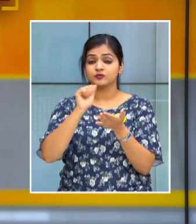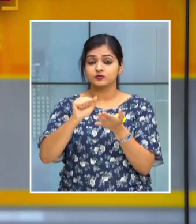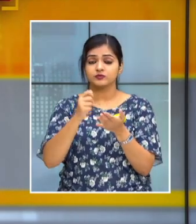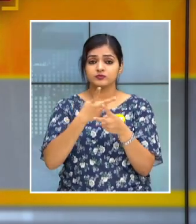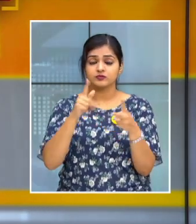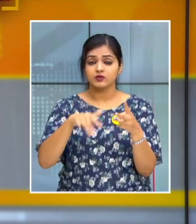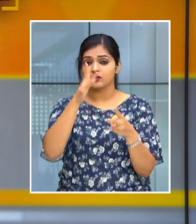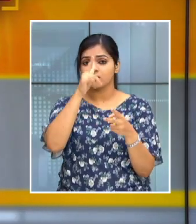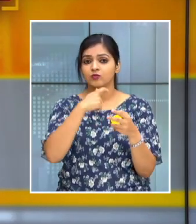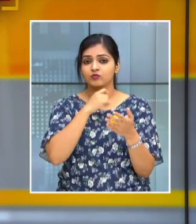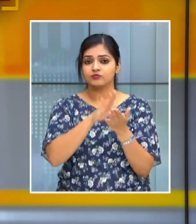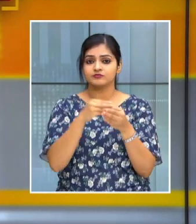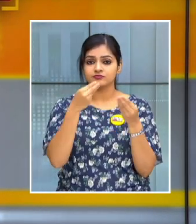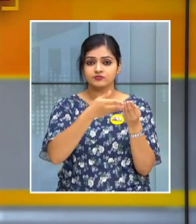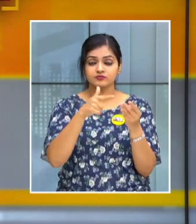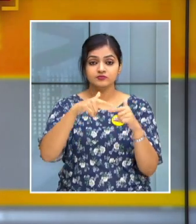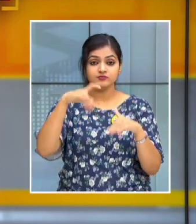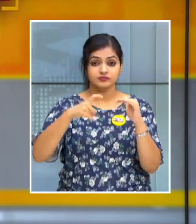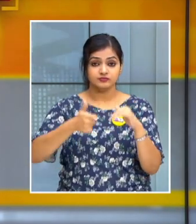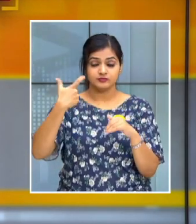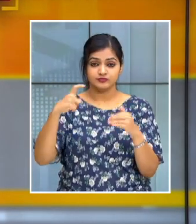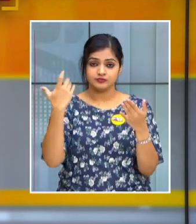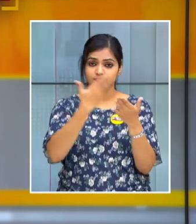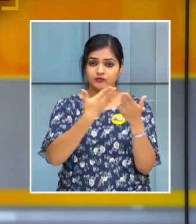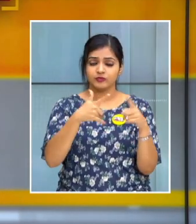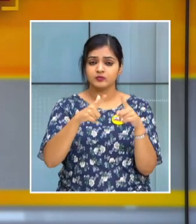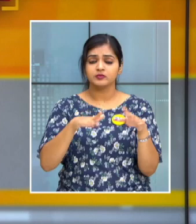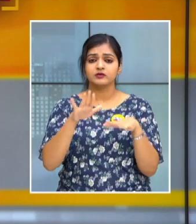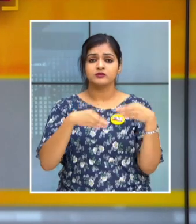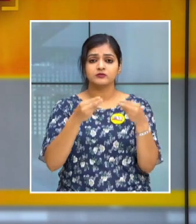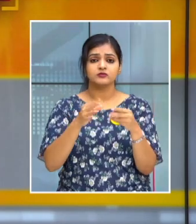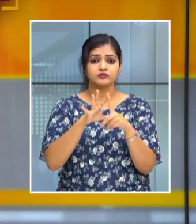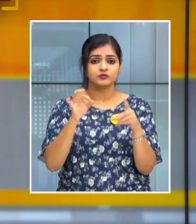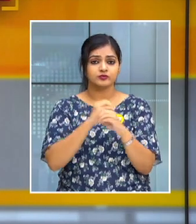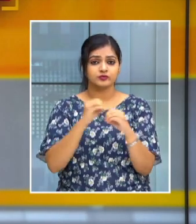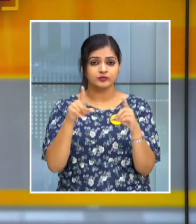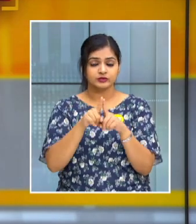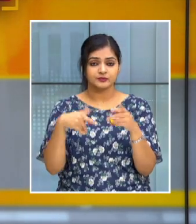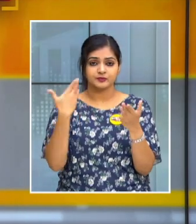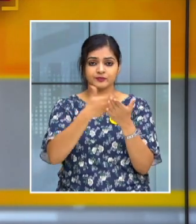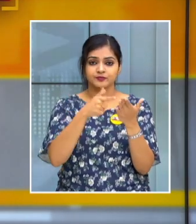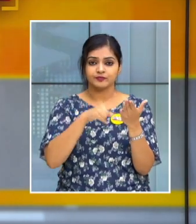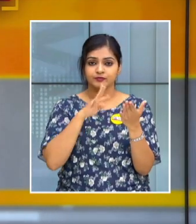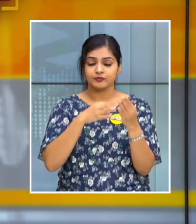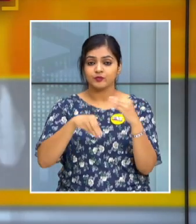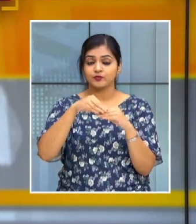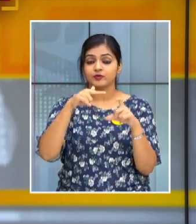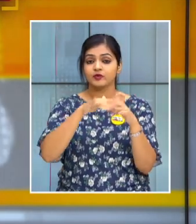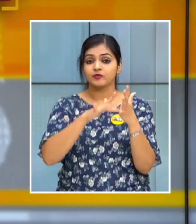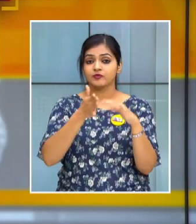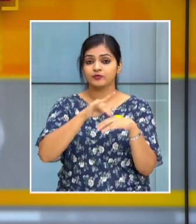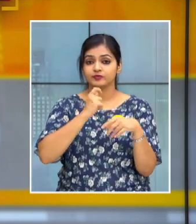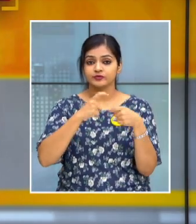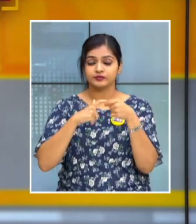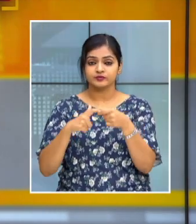വ്യാജ സത്യവാങ്മൂലമാണ് നൽകിയത്. തെരഞ്ഞെടുപ്പ് കമ്മീഷന് പരാതി നൽകിയിട്ടും നടപടിയെടുത്തില്ലെന്നും ഹർജിയിൽ പറയുന്നുണ്ട്. കൊച്ചിയിൽ നിന്ന് ശ്രീകാന്ത്